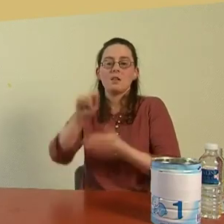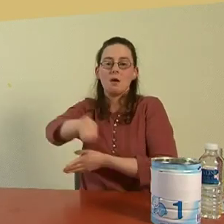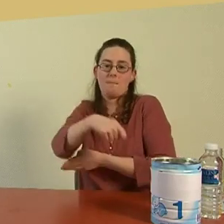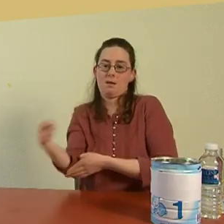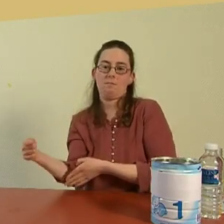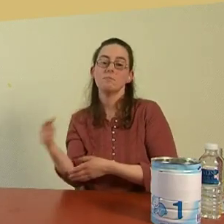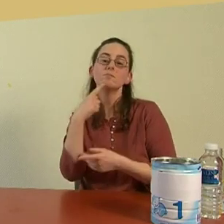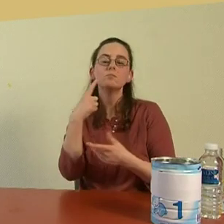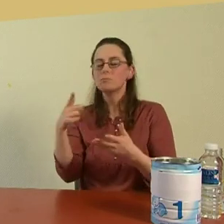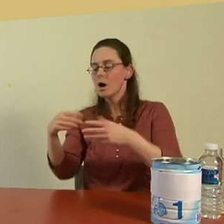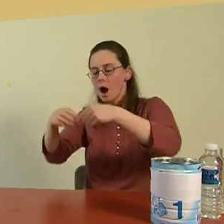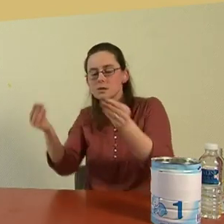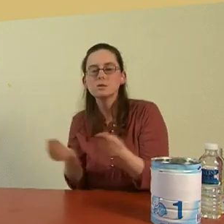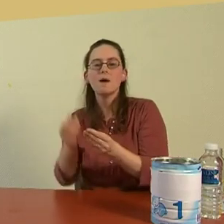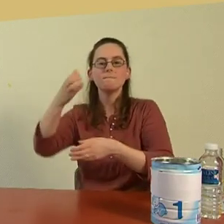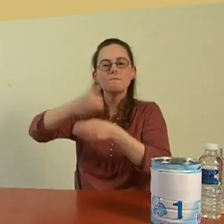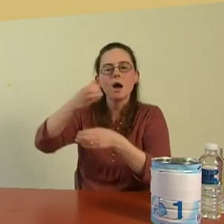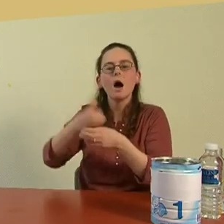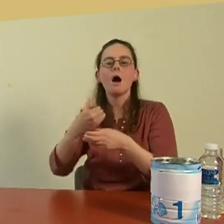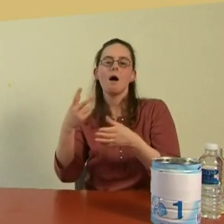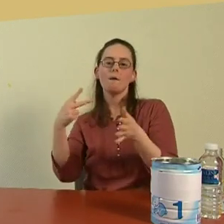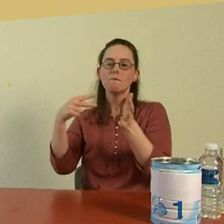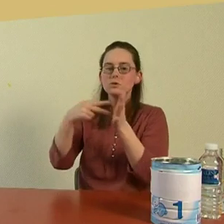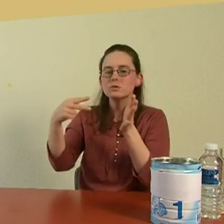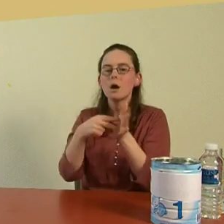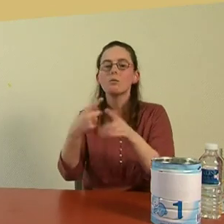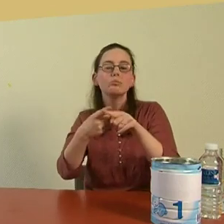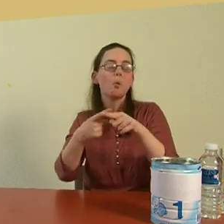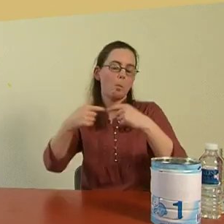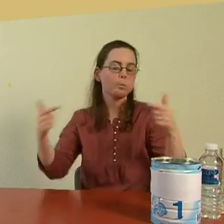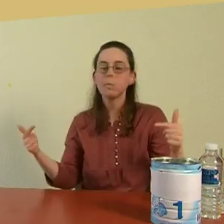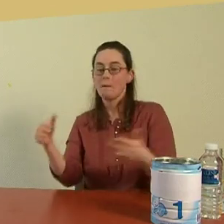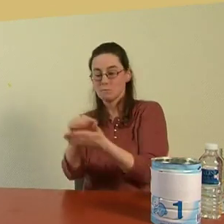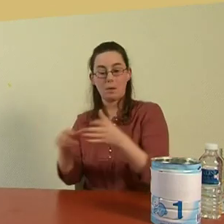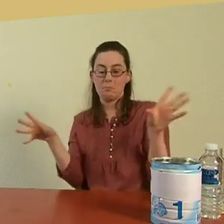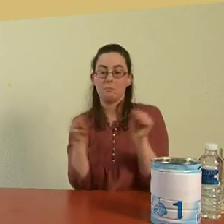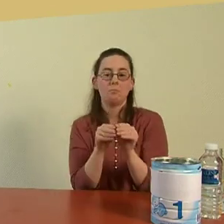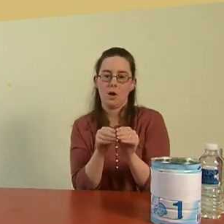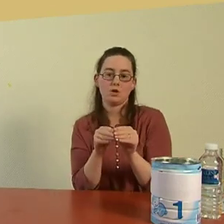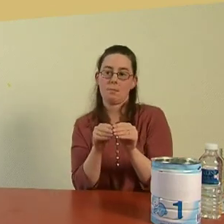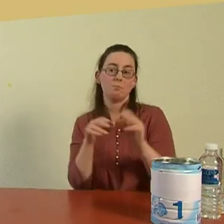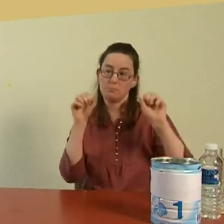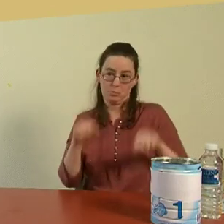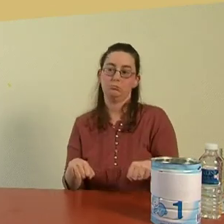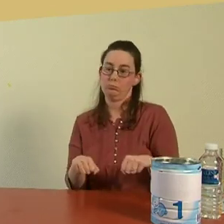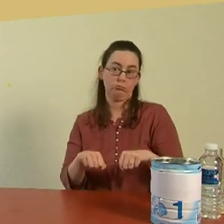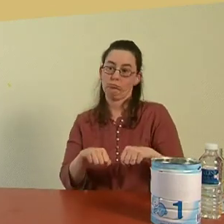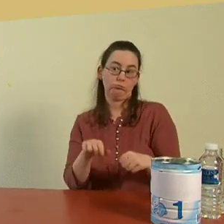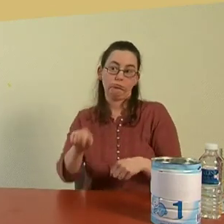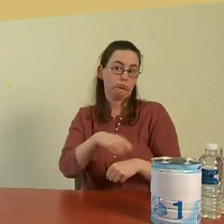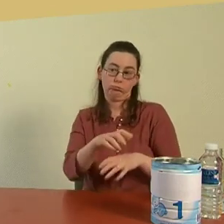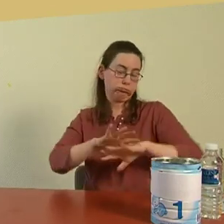l'heure actuelle. Il faut laver le biberon de la même façon que nous lavons les assiettes, les verres,